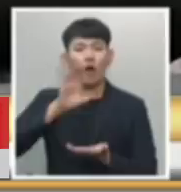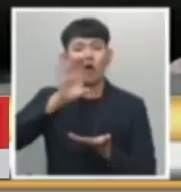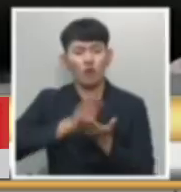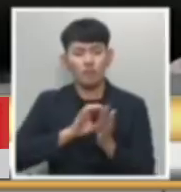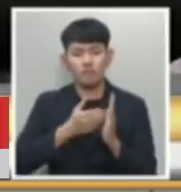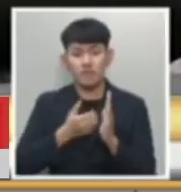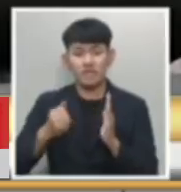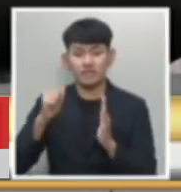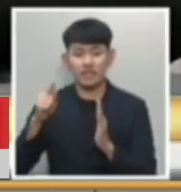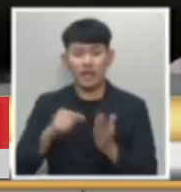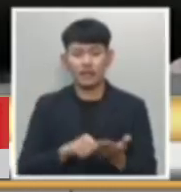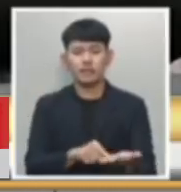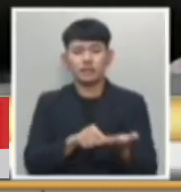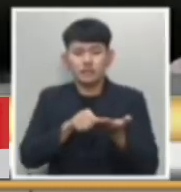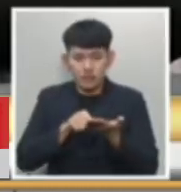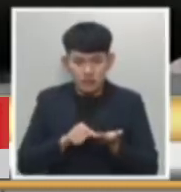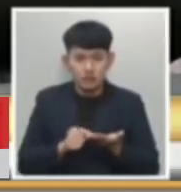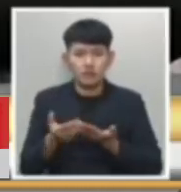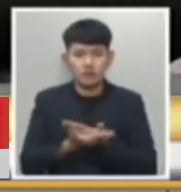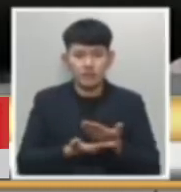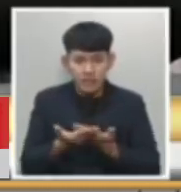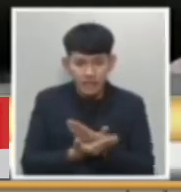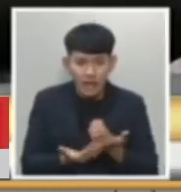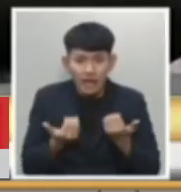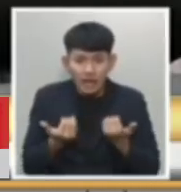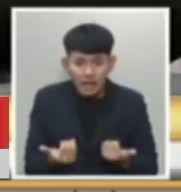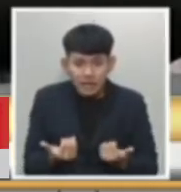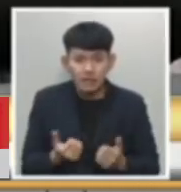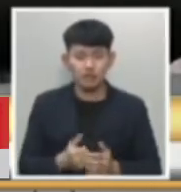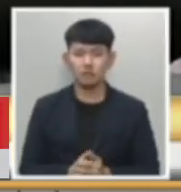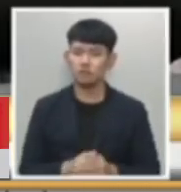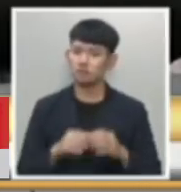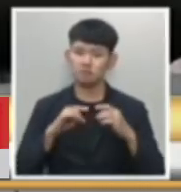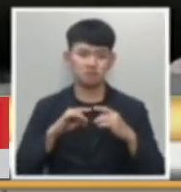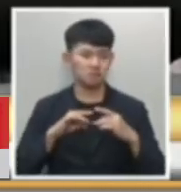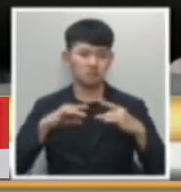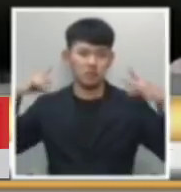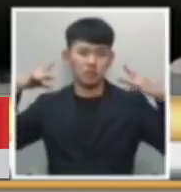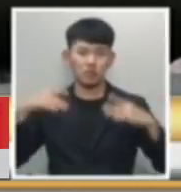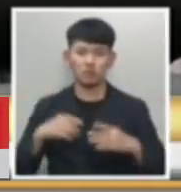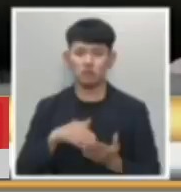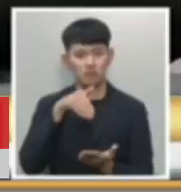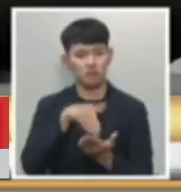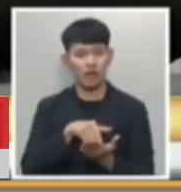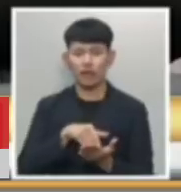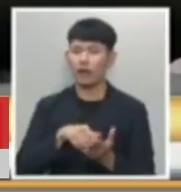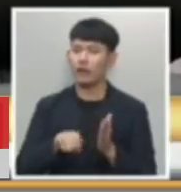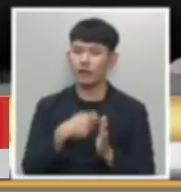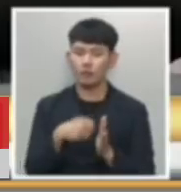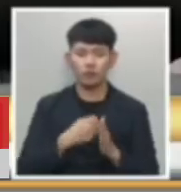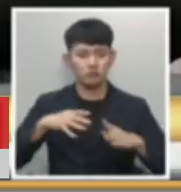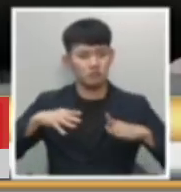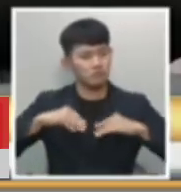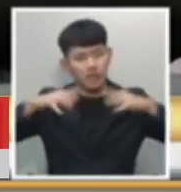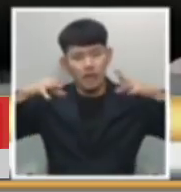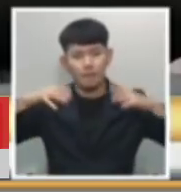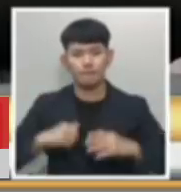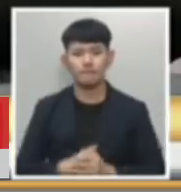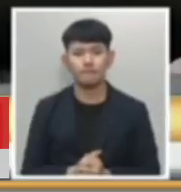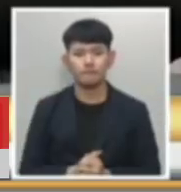าสู่สภาครั้งนี้ไม่สมควรอย่างยิ่งที่จะรับหลักการเป็นส่วน